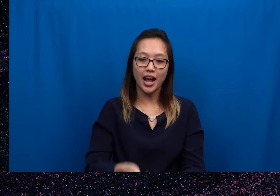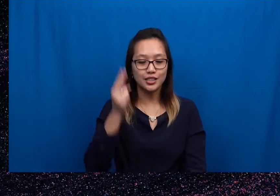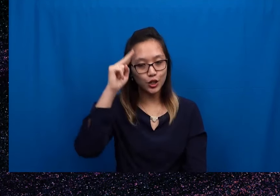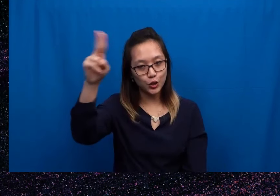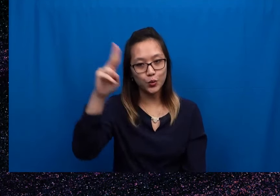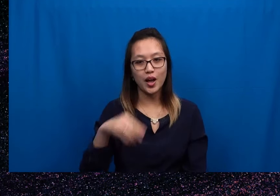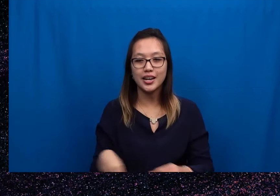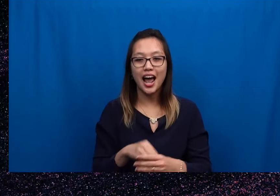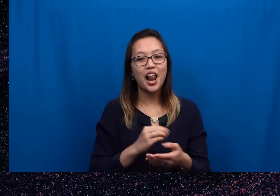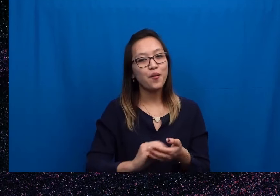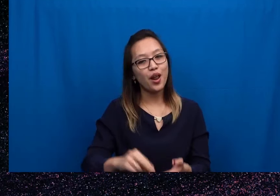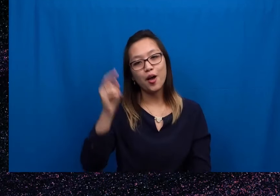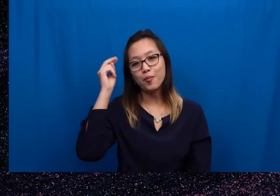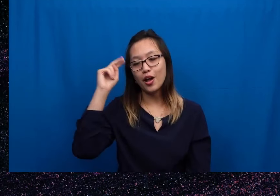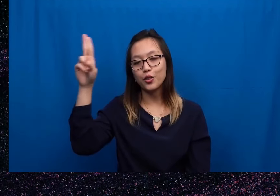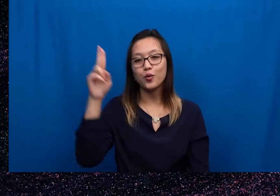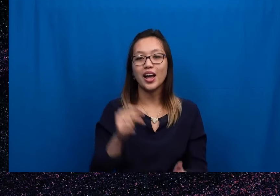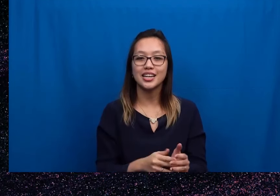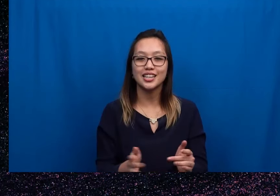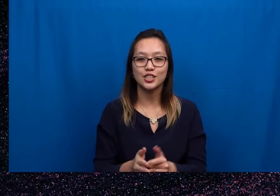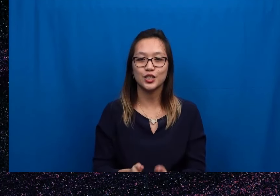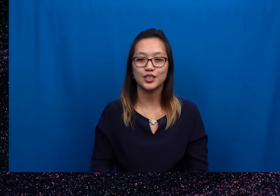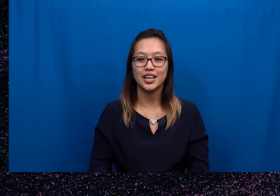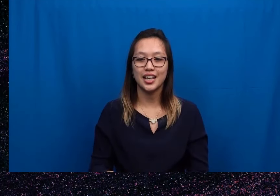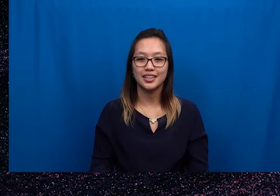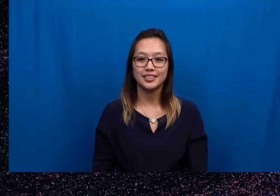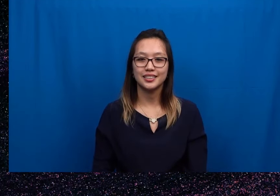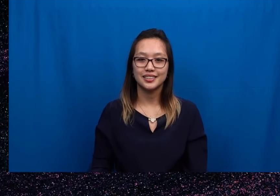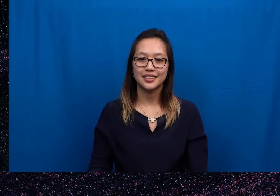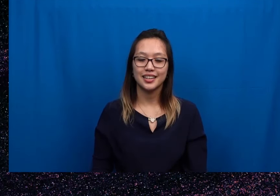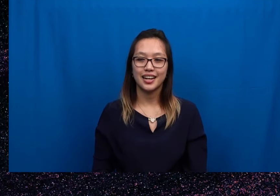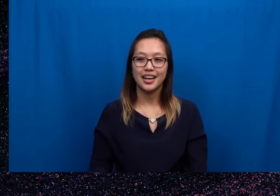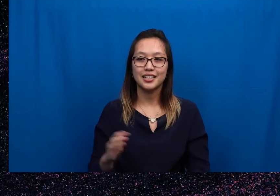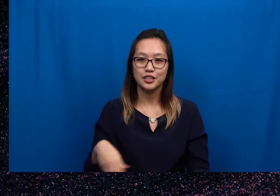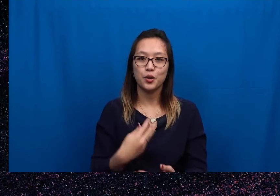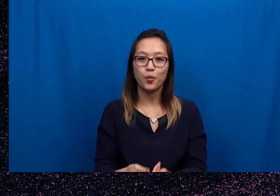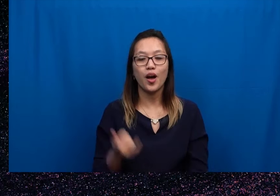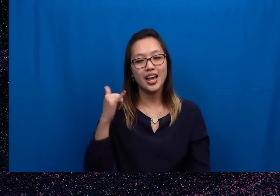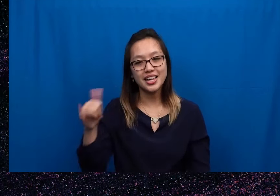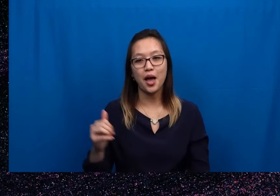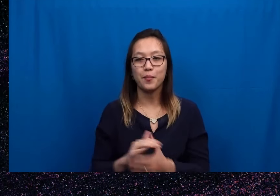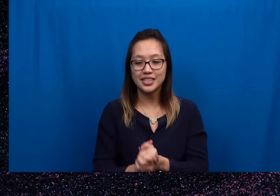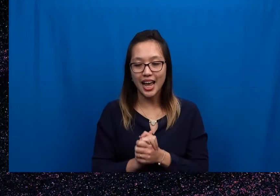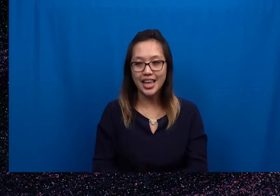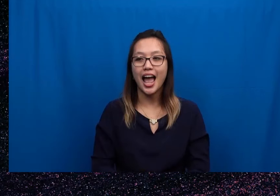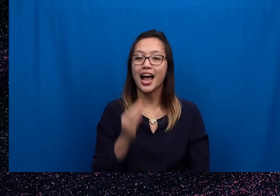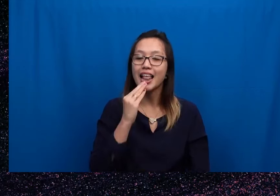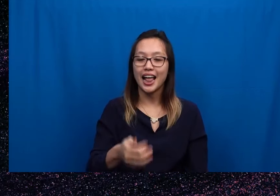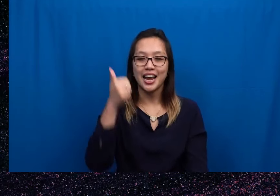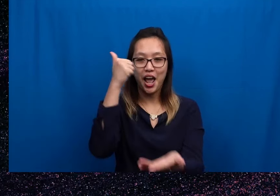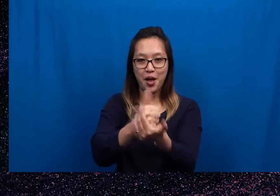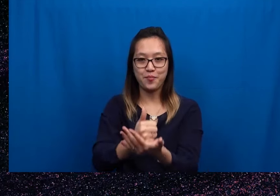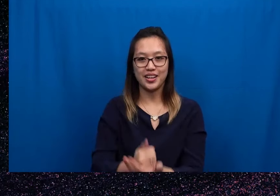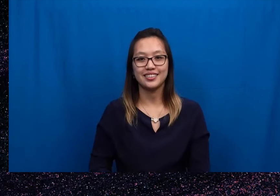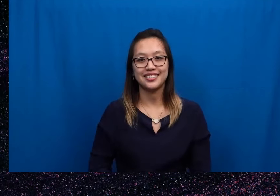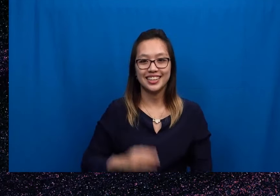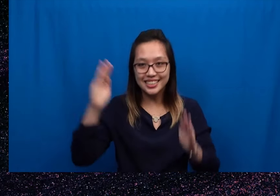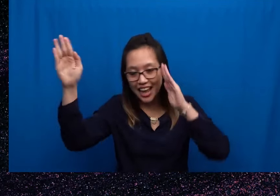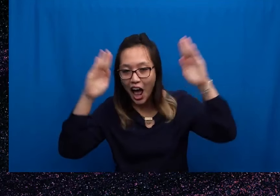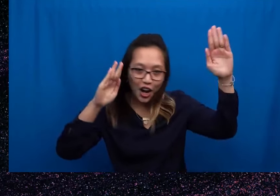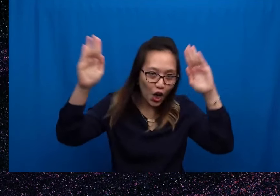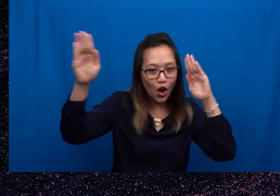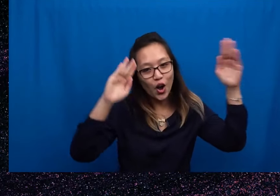Tuhan Yesus kami sudah berdoa ini semua. Haleluya, semua yang percaya katakan amin. Haleluya,